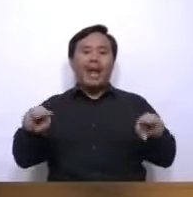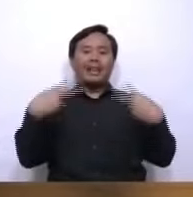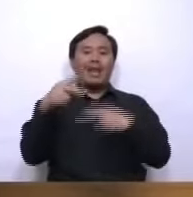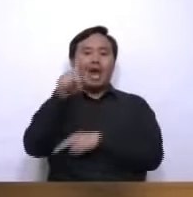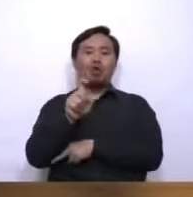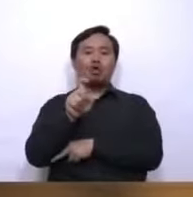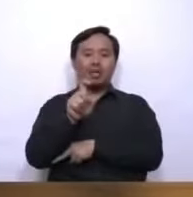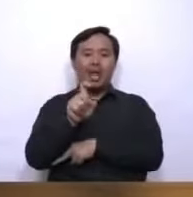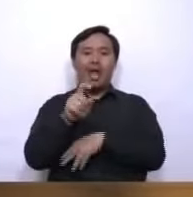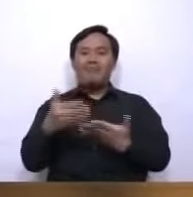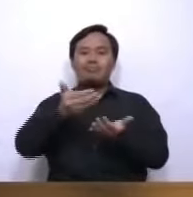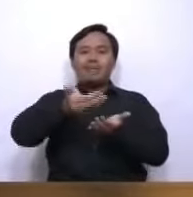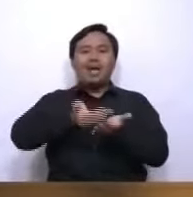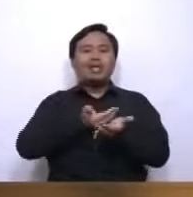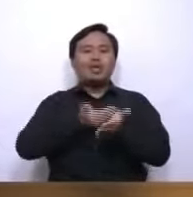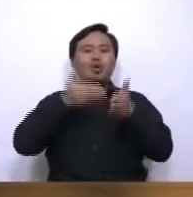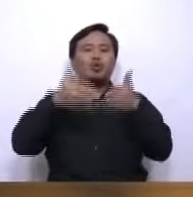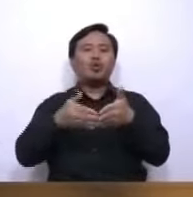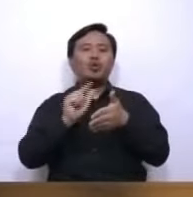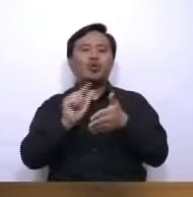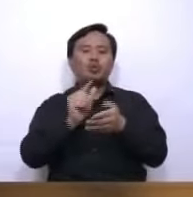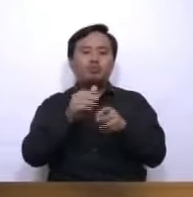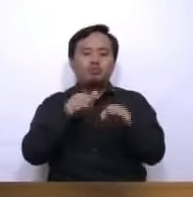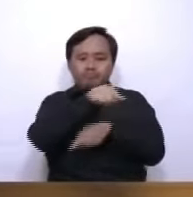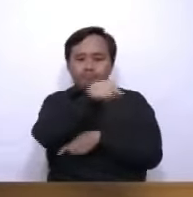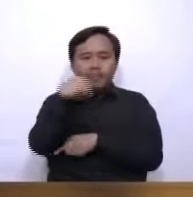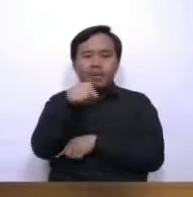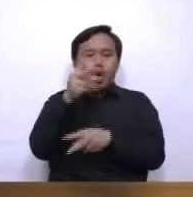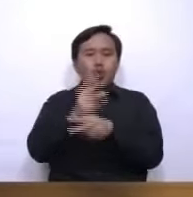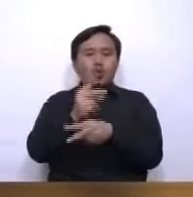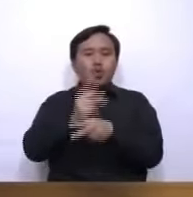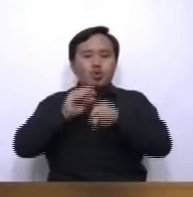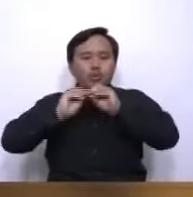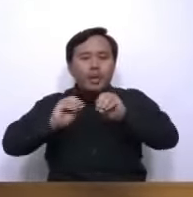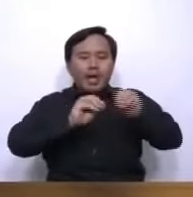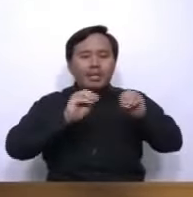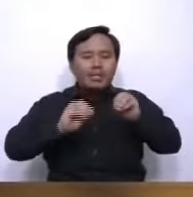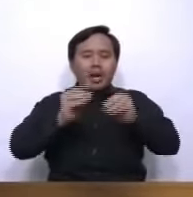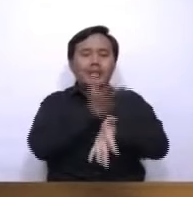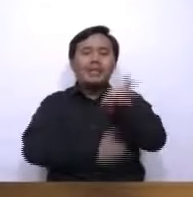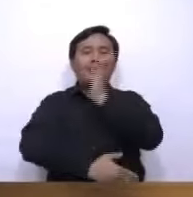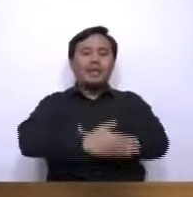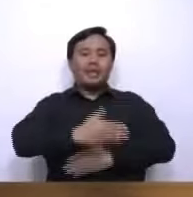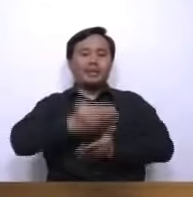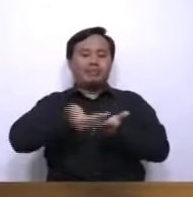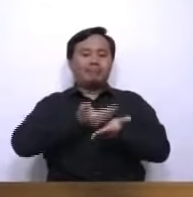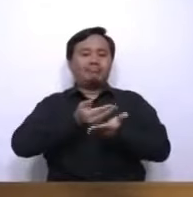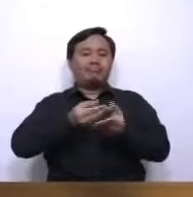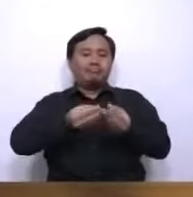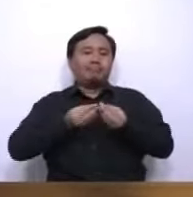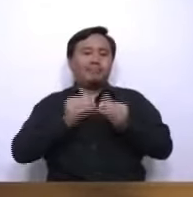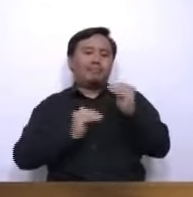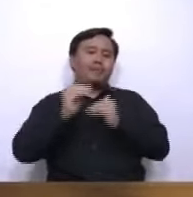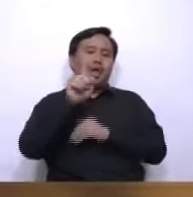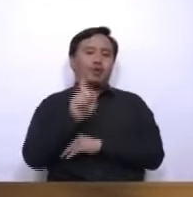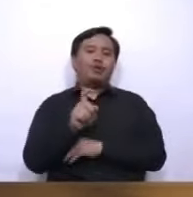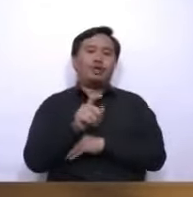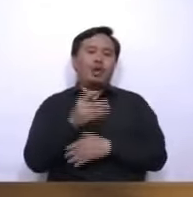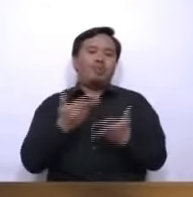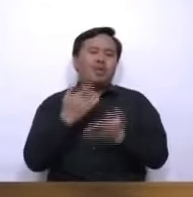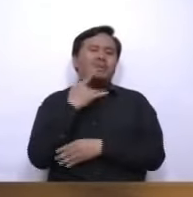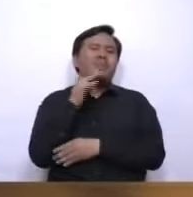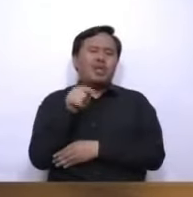bentuk insentif khusus bagi mereka-mereka guru pengajar disabilitas. Saya kira itu yang